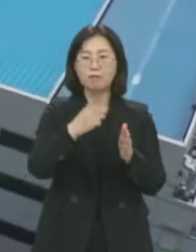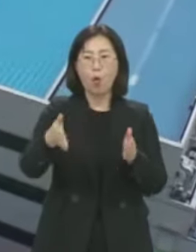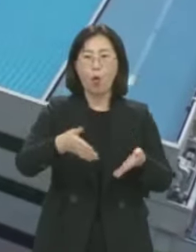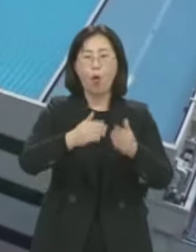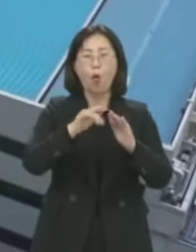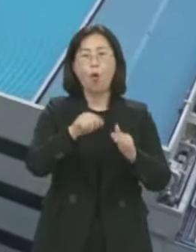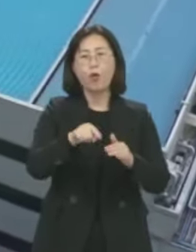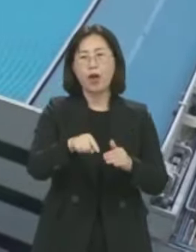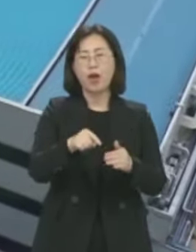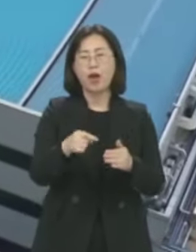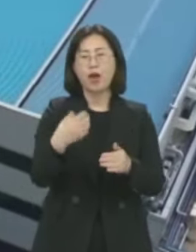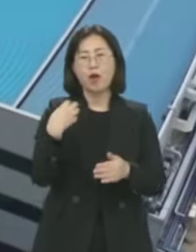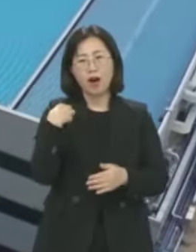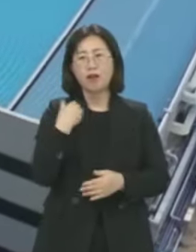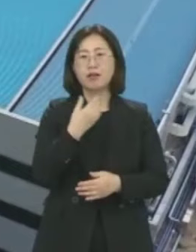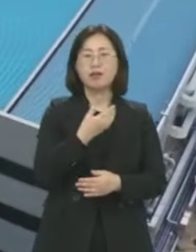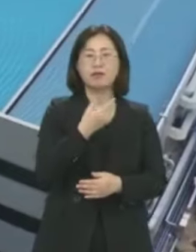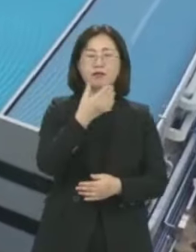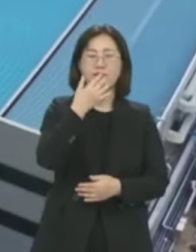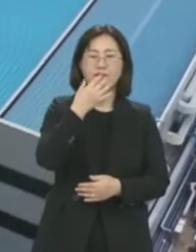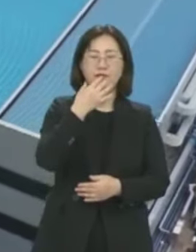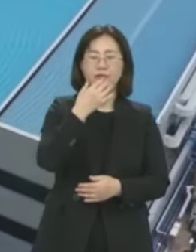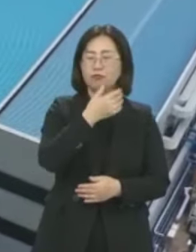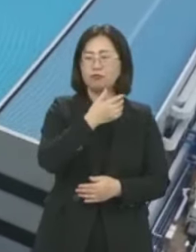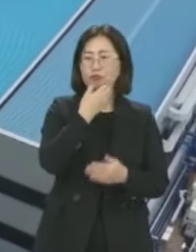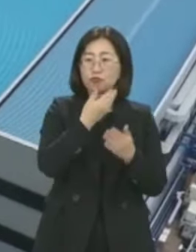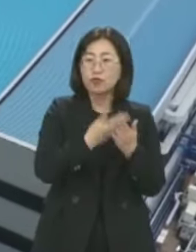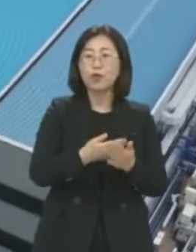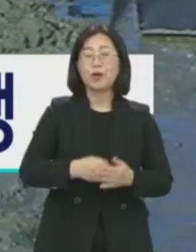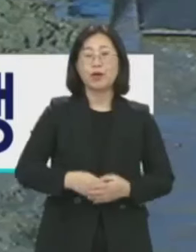커질 전망입니다. TJB 김철진입니다.